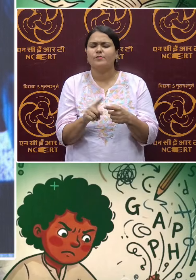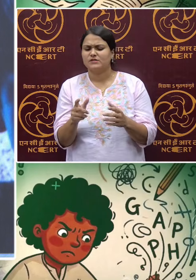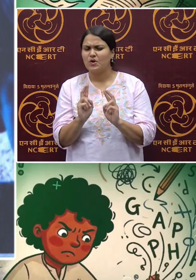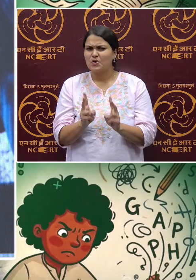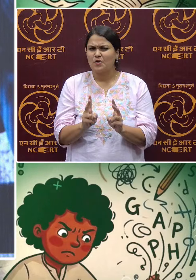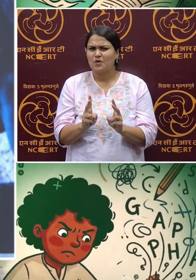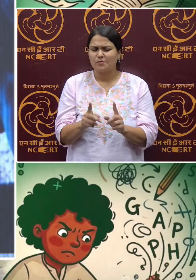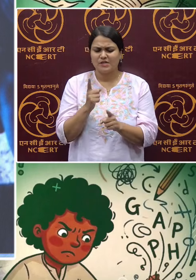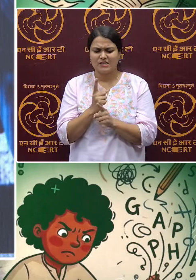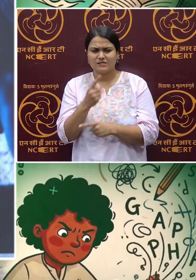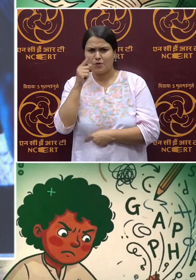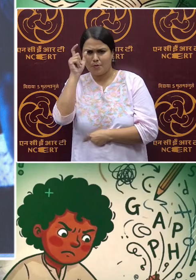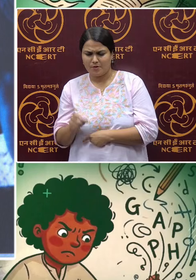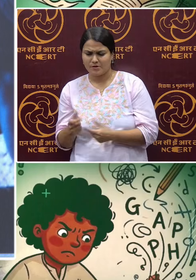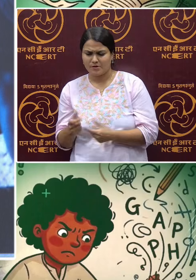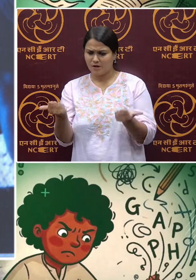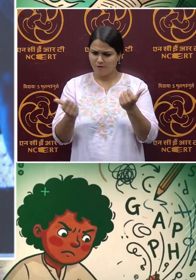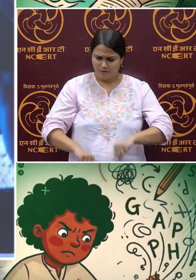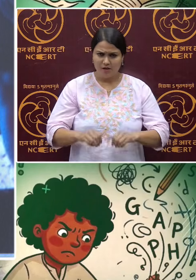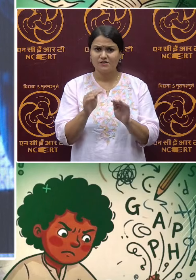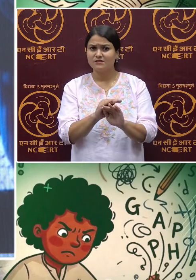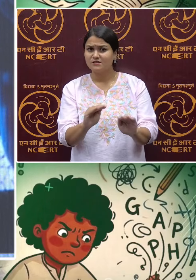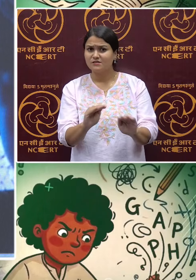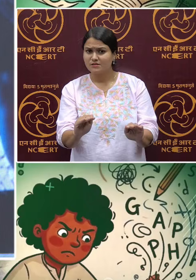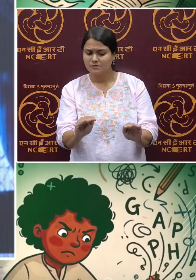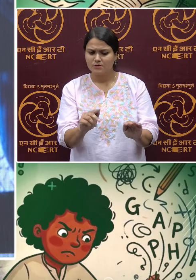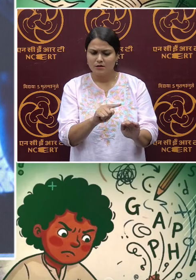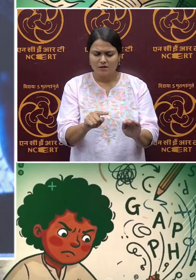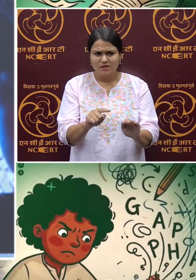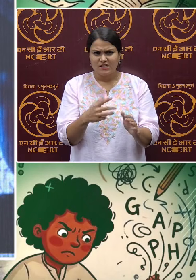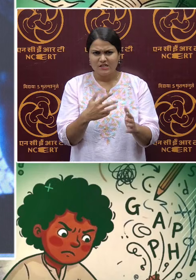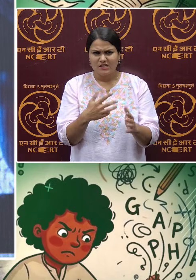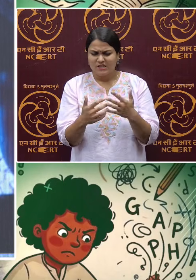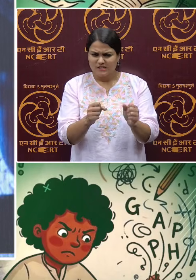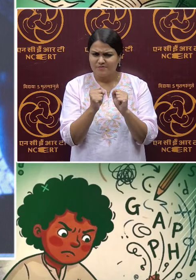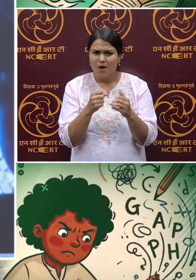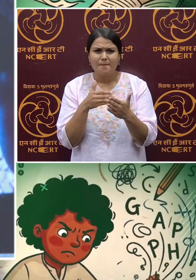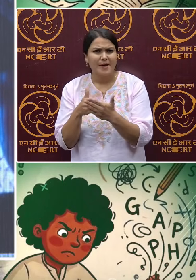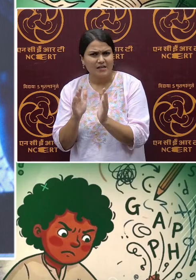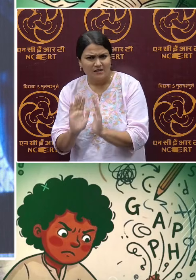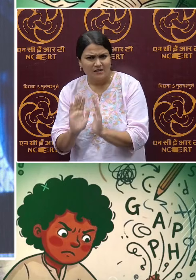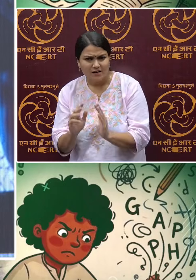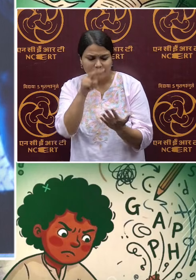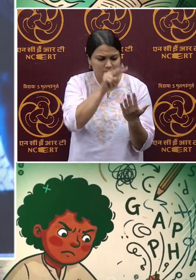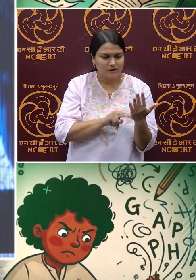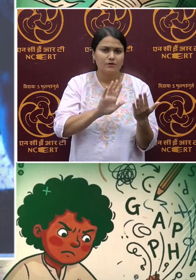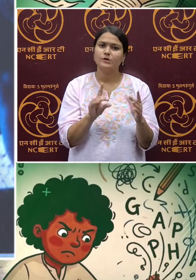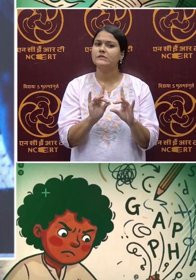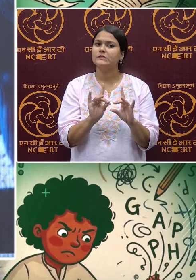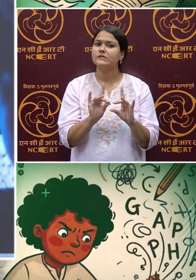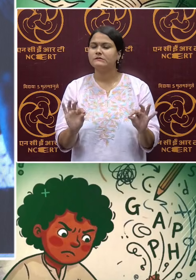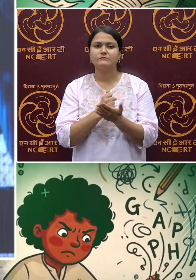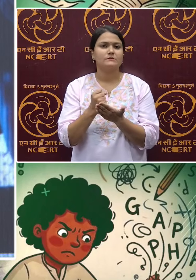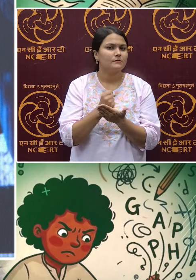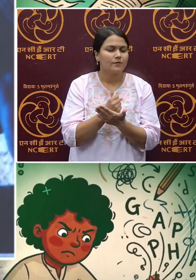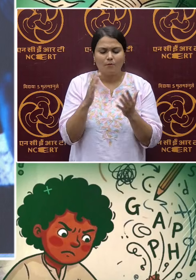पेरेंट्स फेल टू डिस्टिंग्विश वेदर अ चाइल्ड इज generally having a reading difficulty or there is simply a lack of practice